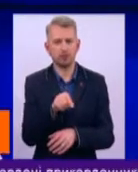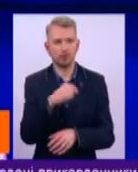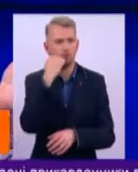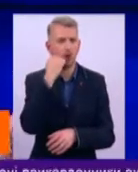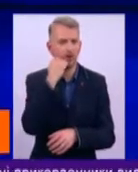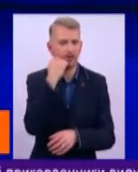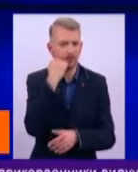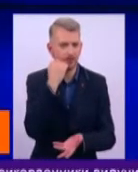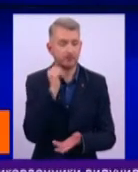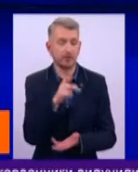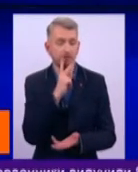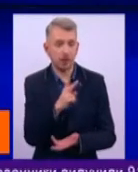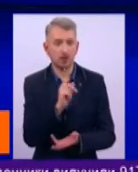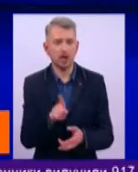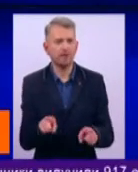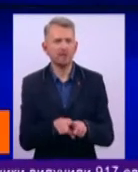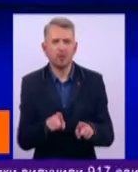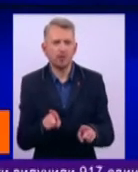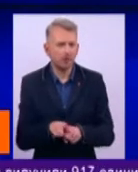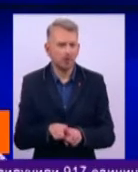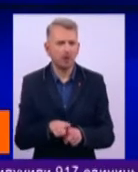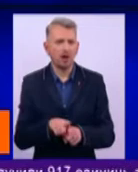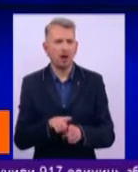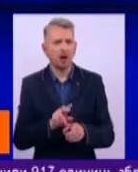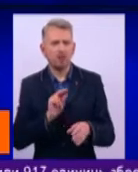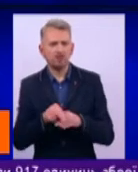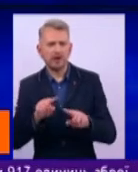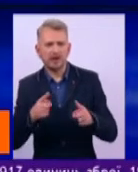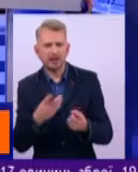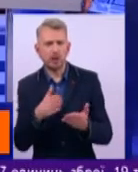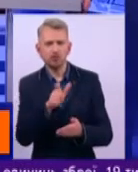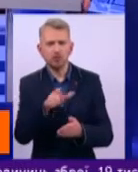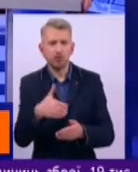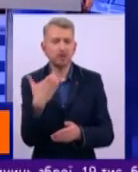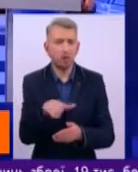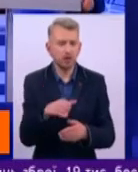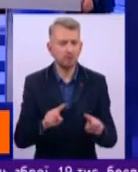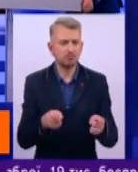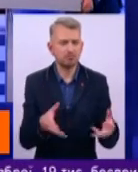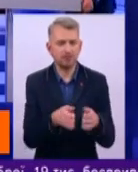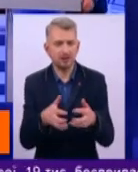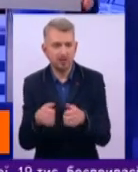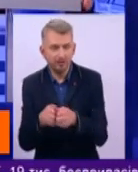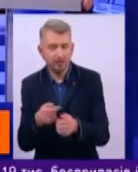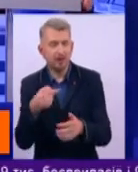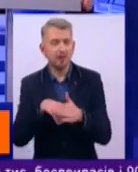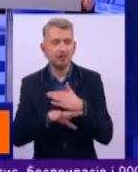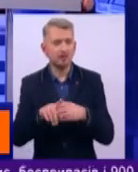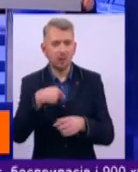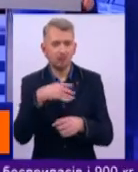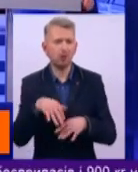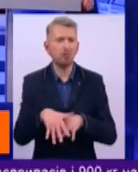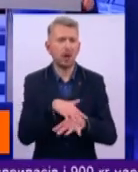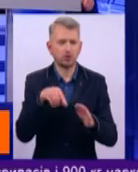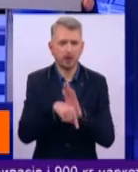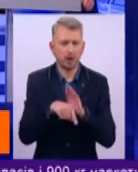Москві, ну, ви ж бачите. Але це все одно, навіть через затримання, якщо це люди сотнями затримані силовиками, все одно це не говорить про масовий характер.